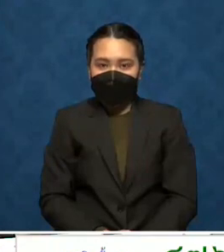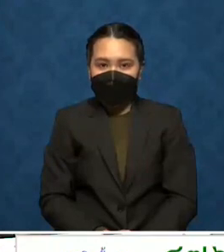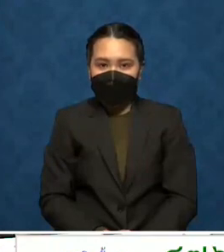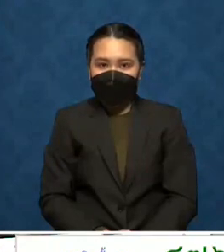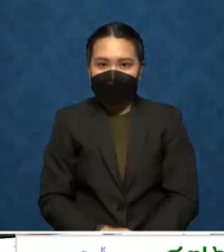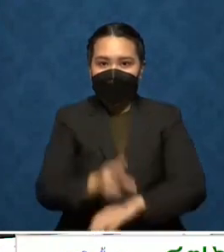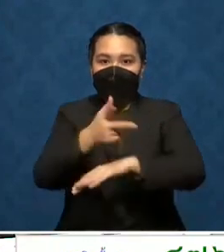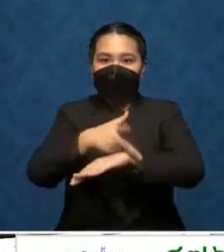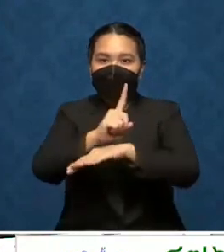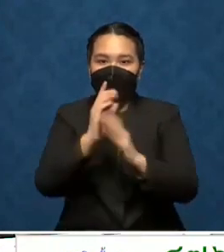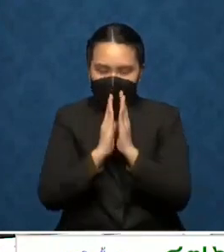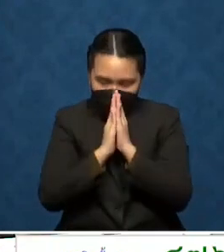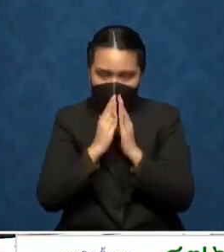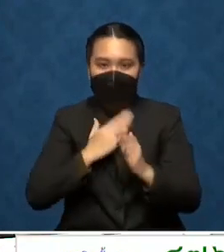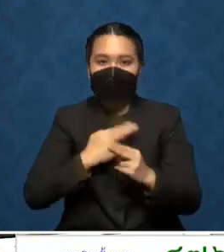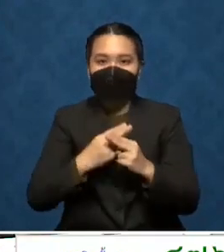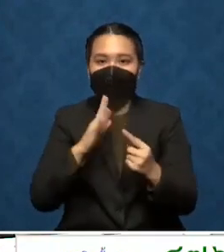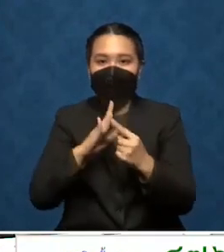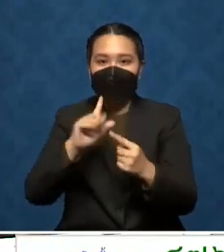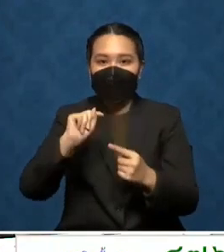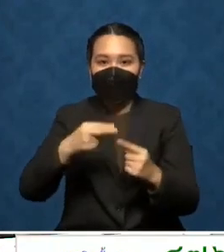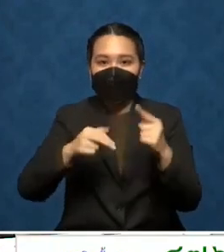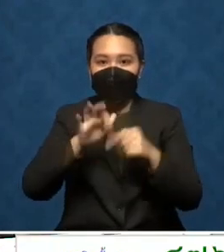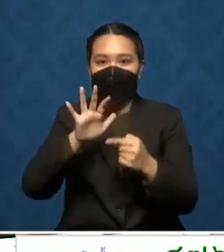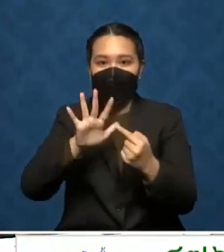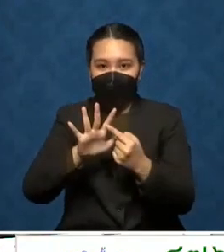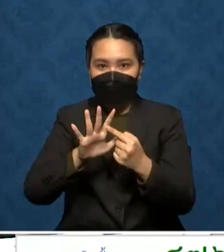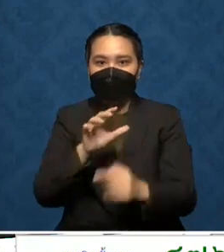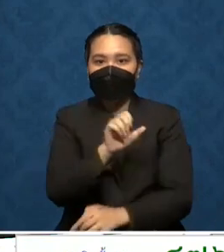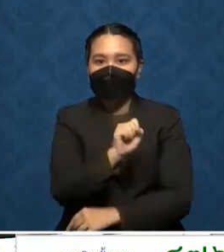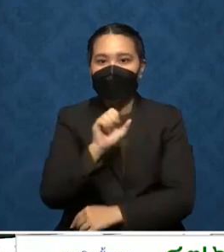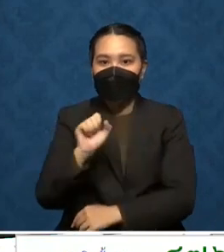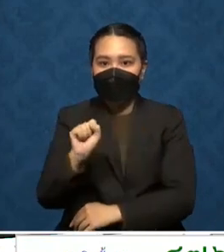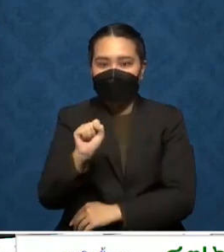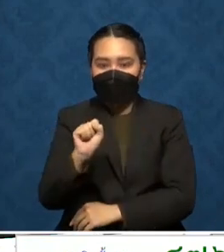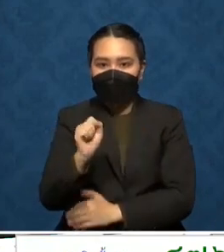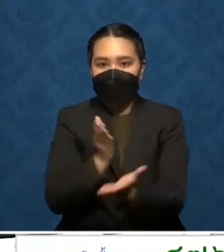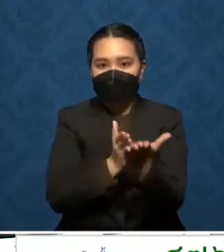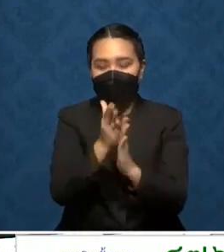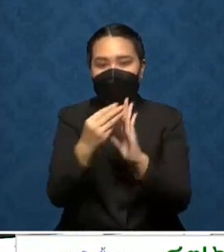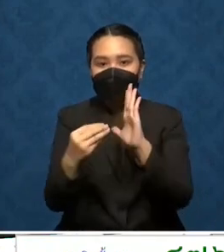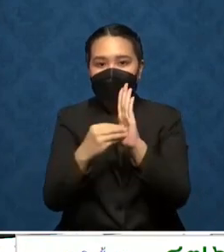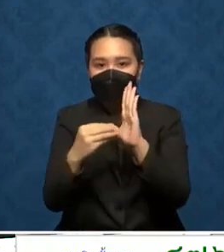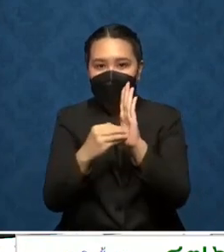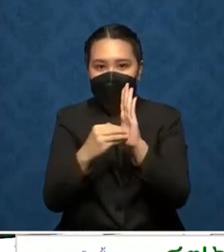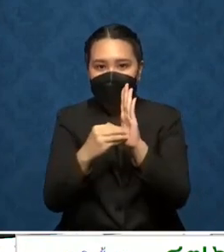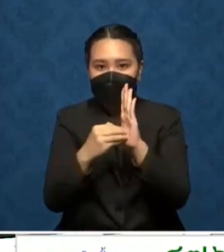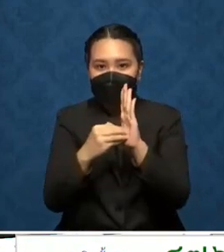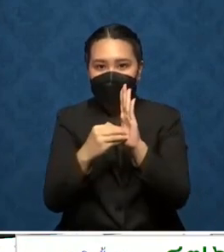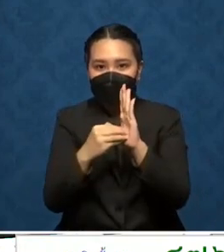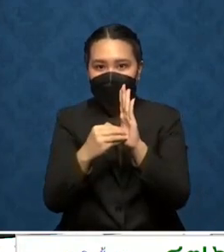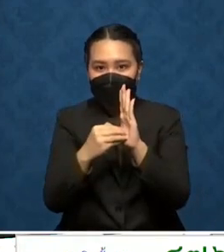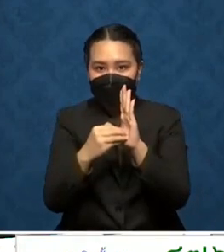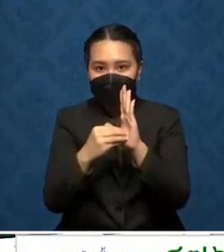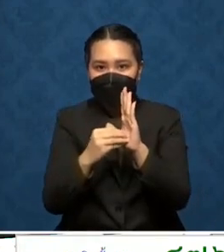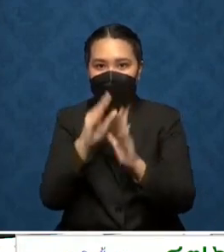ท่ประทานที่ขอรบครักัผมในทาวธิตกรสมารชิษพาพูแทนลสดอนแบบแ่งเครคุเทพมหาละครทนมุรี